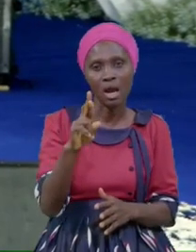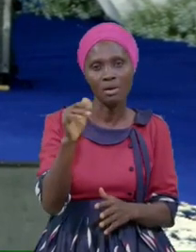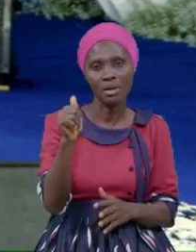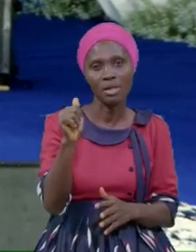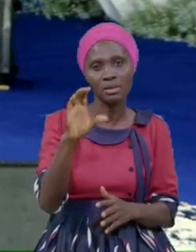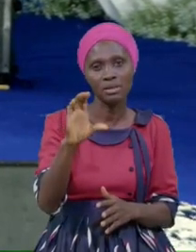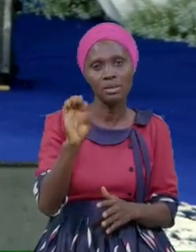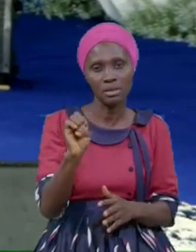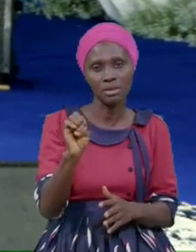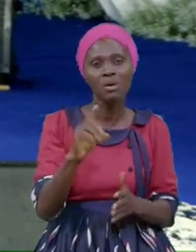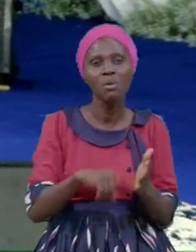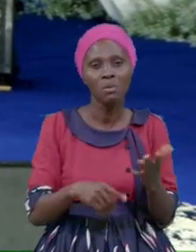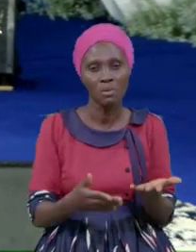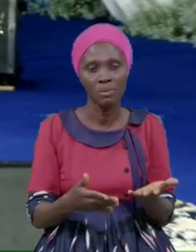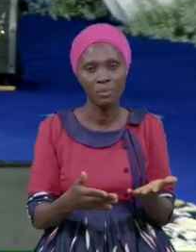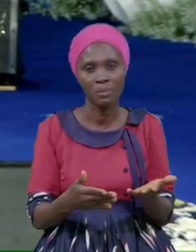G-R-A-C-E.